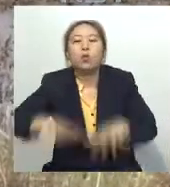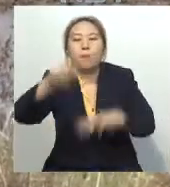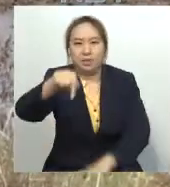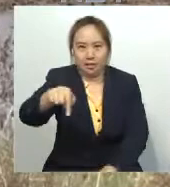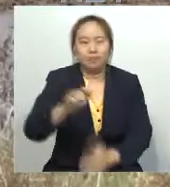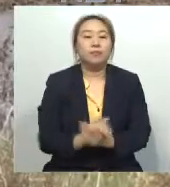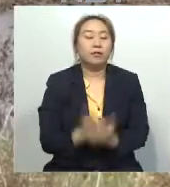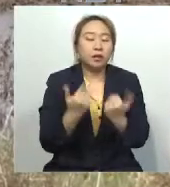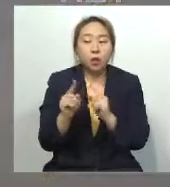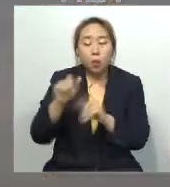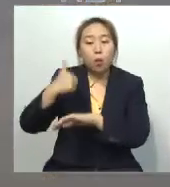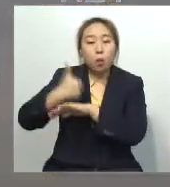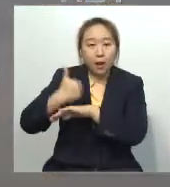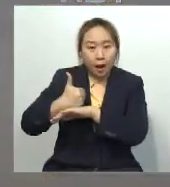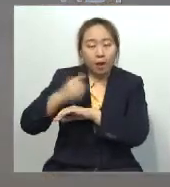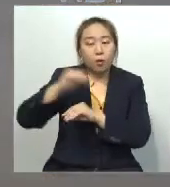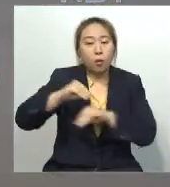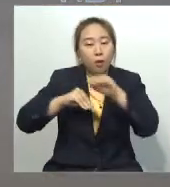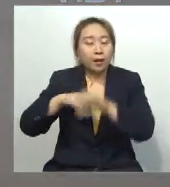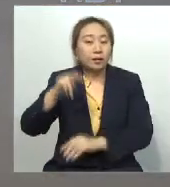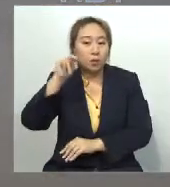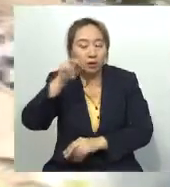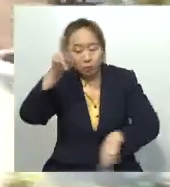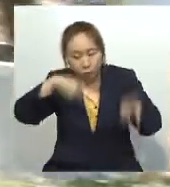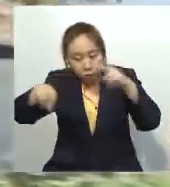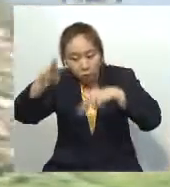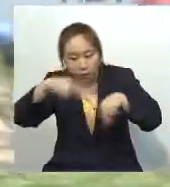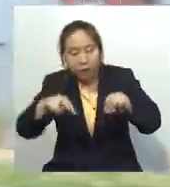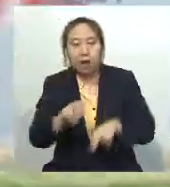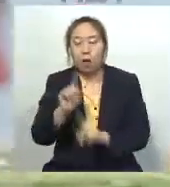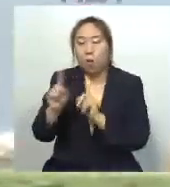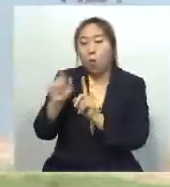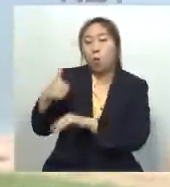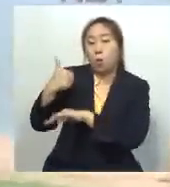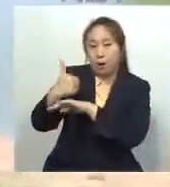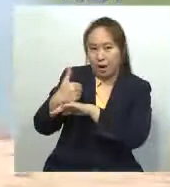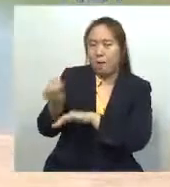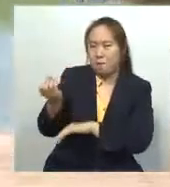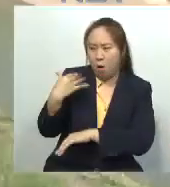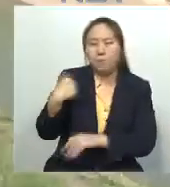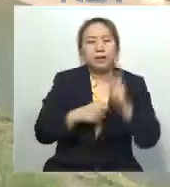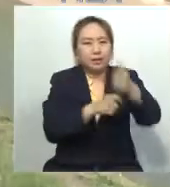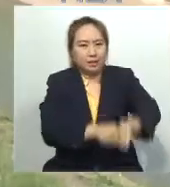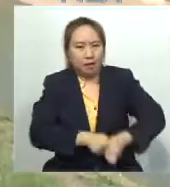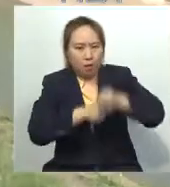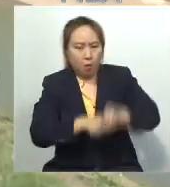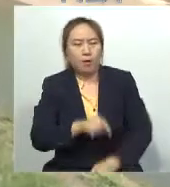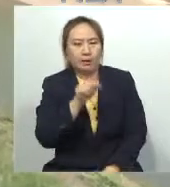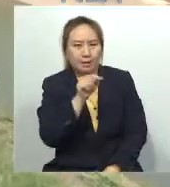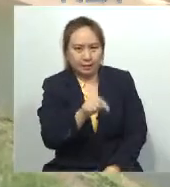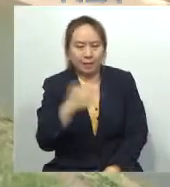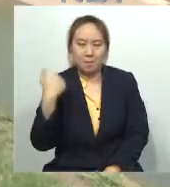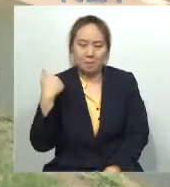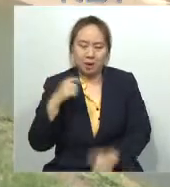างผู้อำนวยการโครงการส่งน้ำและบำรุงรักษาบางบานนะครับบอกว่าเกษตรกรหลายคนที่นี่มีการปรับ